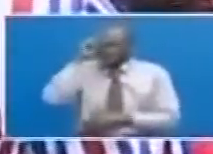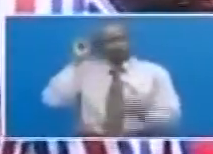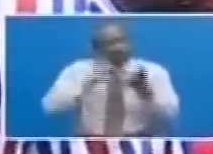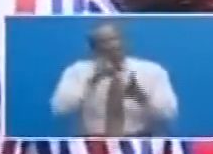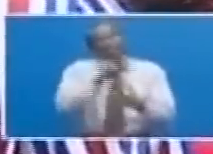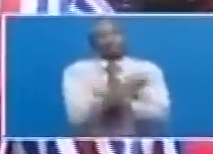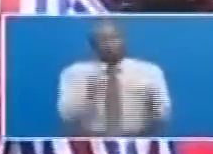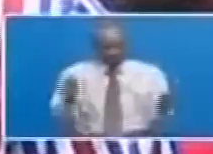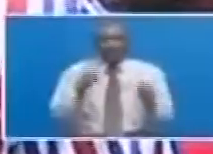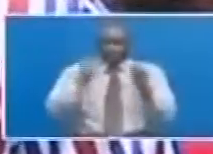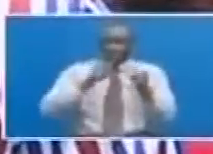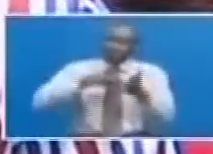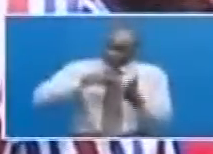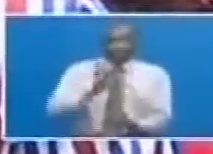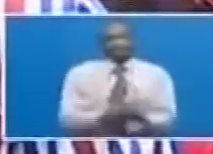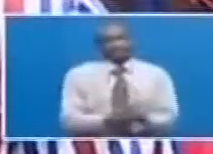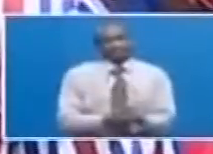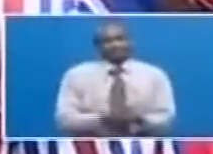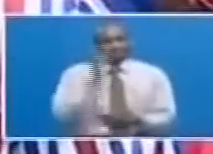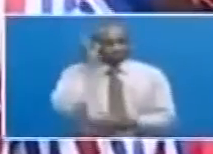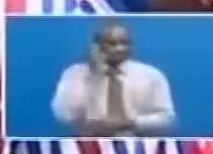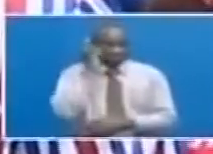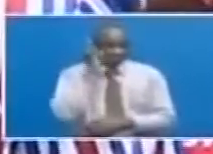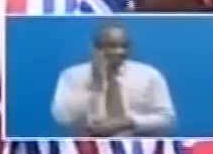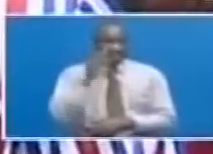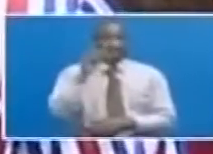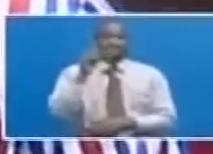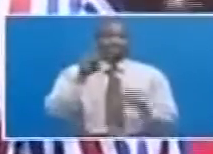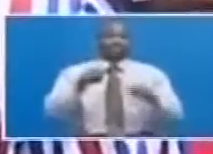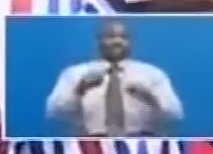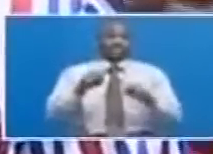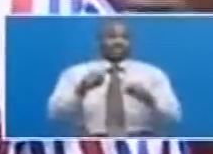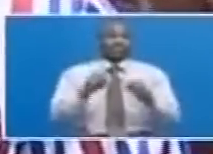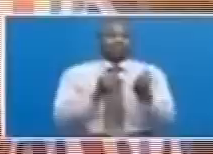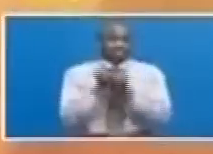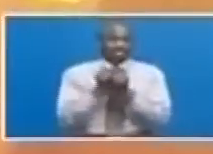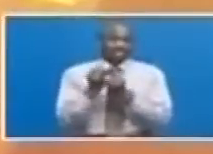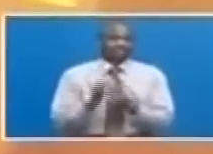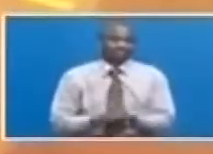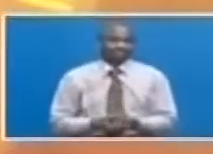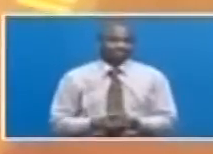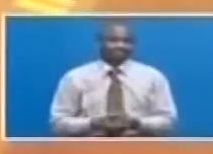zaidi kwa kuweza kuwalipa fidia. Francis Mtalaki, KTN Leo Wikendi.